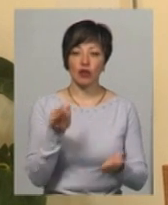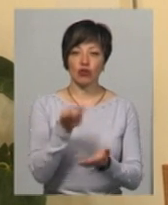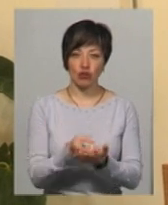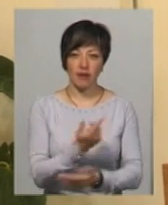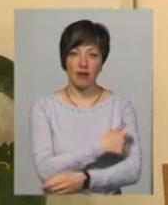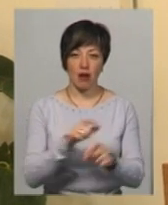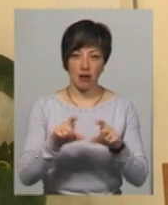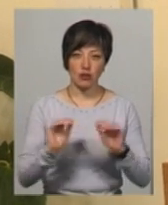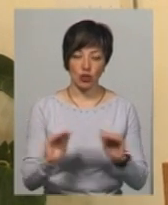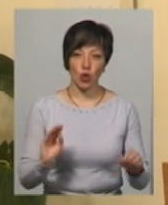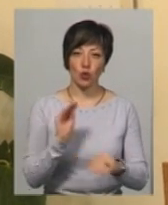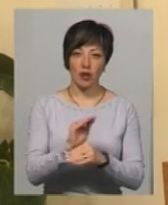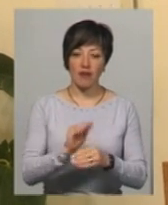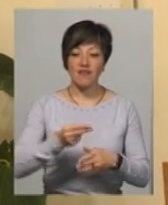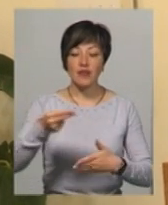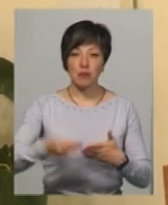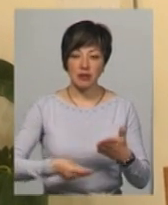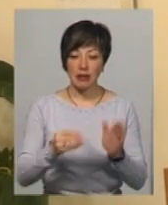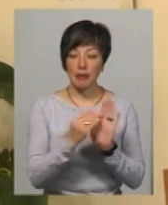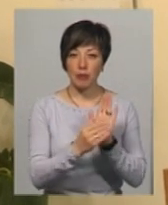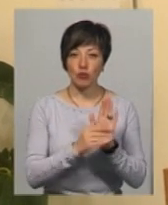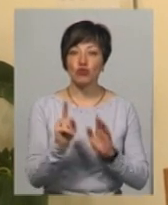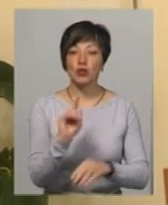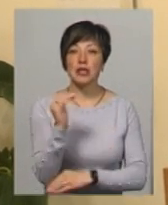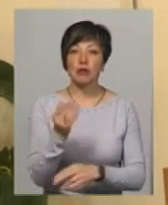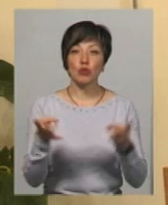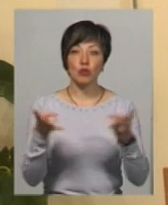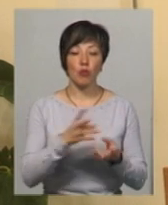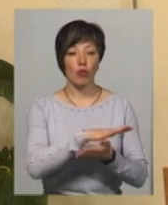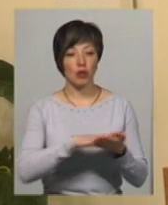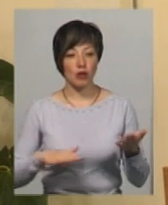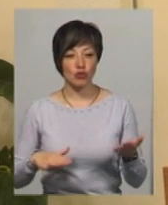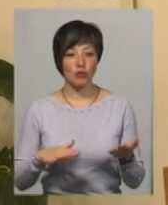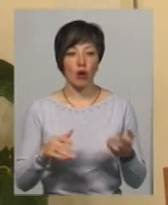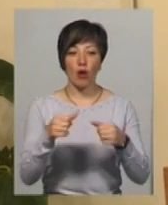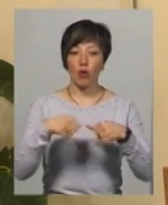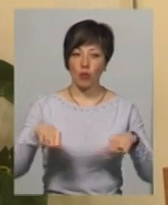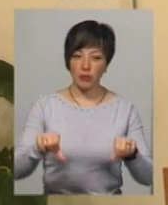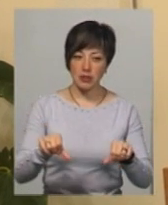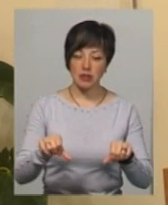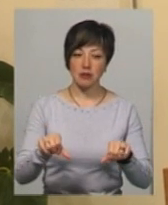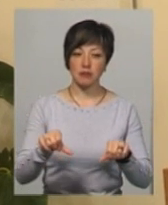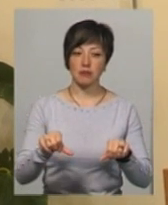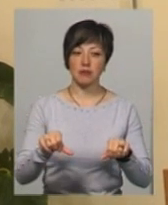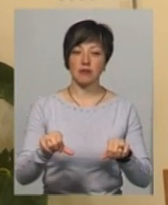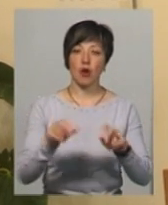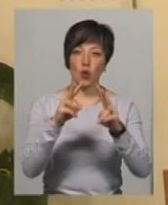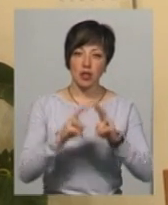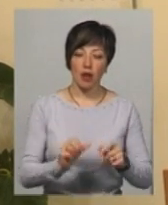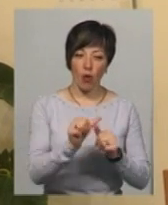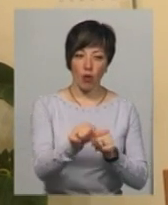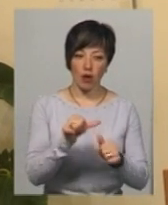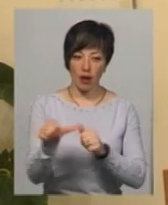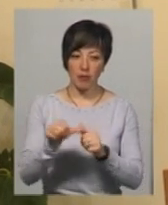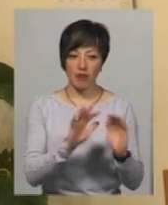лікарні, додається епікриз, якому написано, що дитина потребує в подальшому. Комісія засідає, розглядає кожен окремий